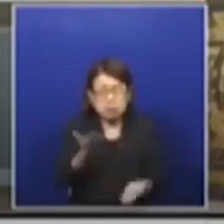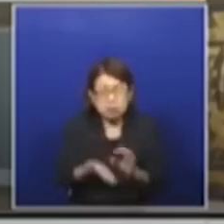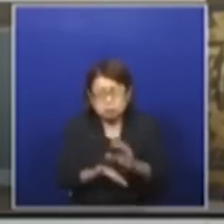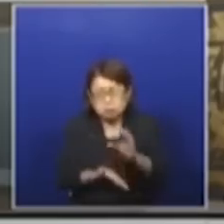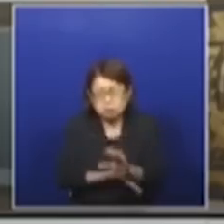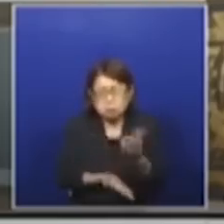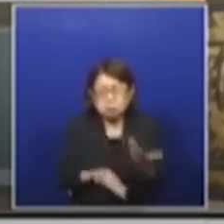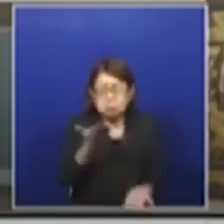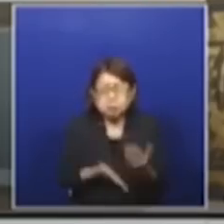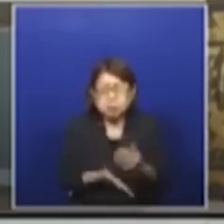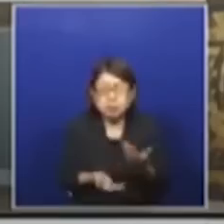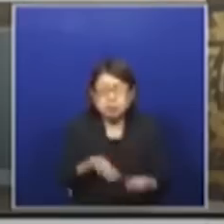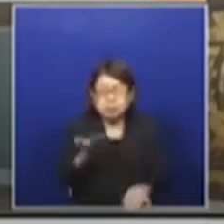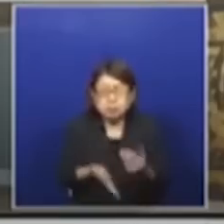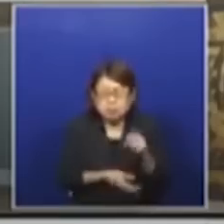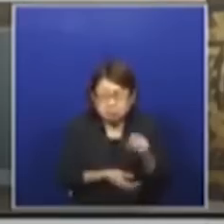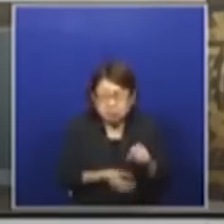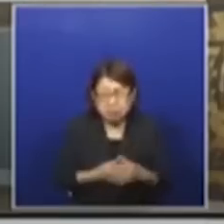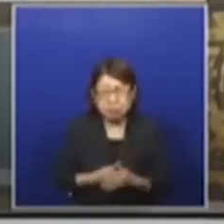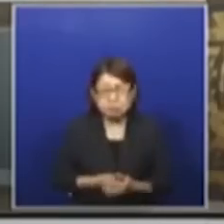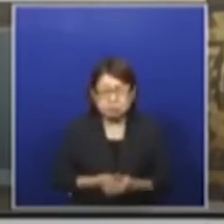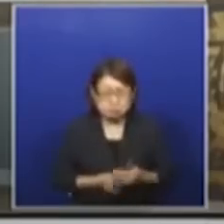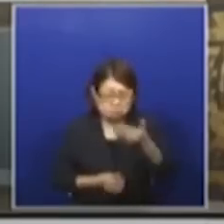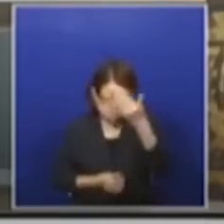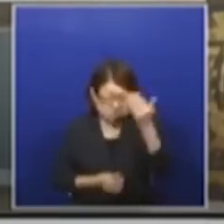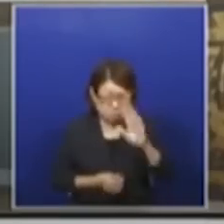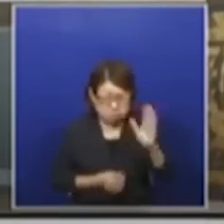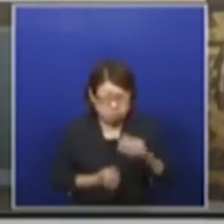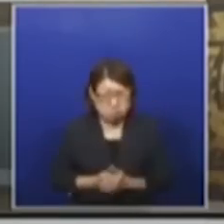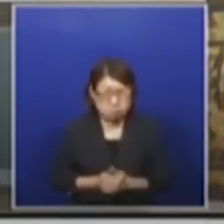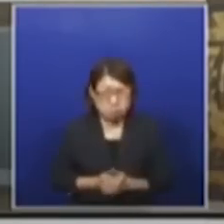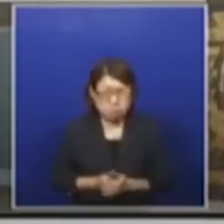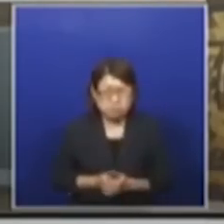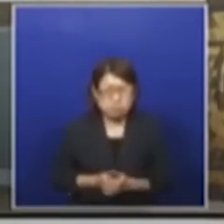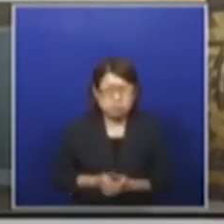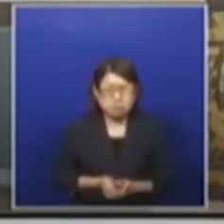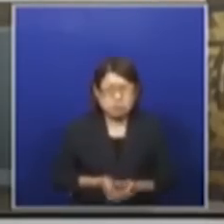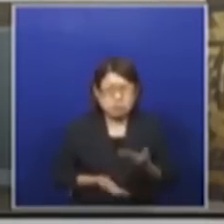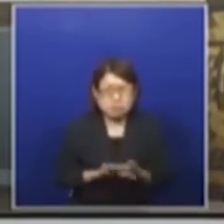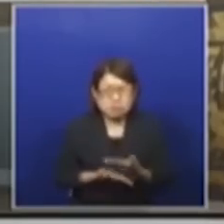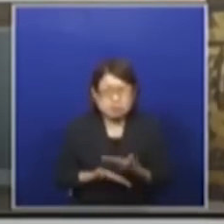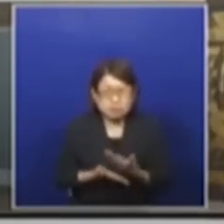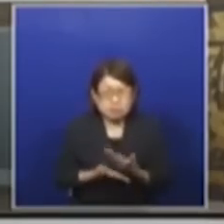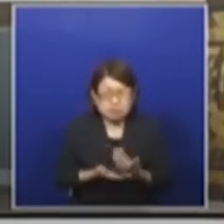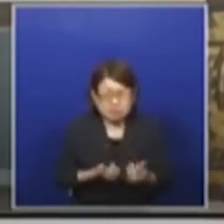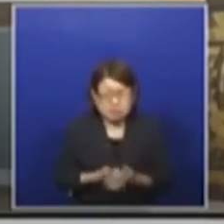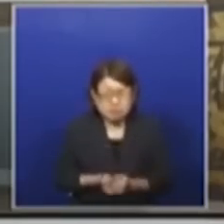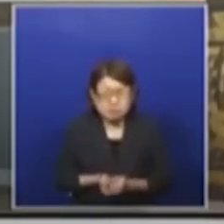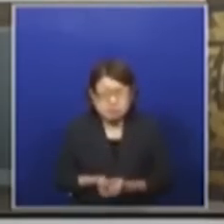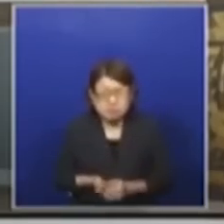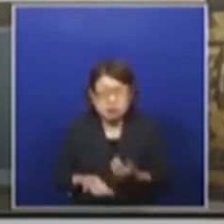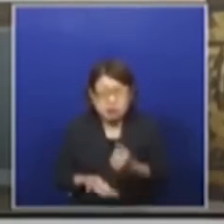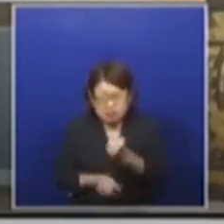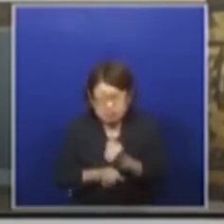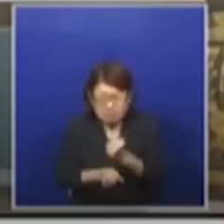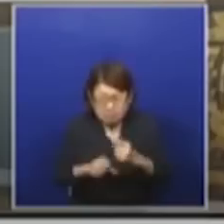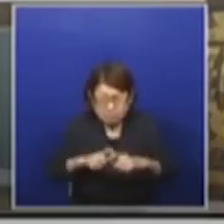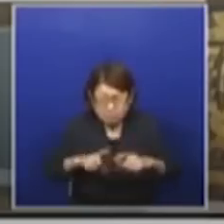ไหร่ก็ได้และอย่าลืมนะครับว่าตราสารหนี้ในตลาดรองนั้นมีความเสี่ยงที่สูงกว่า